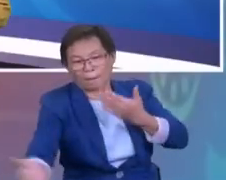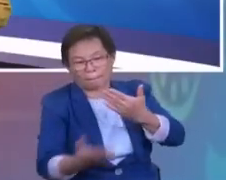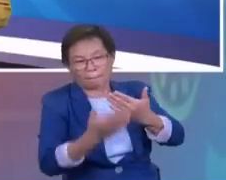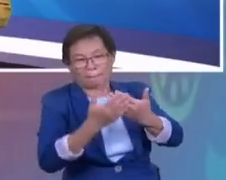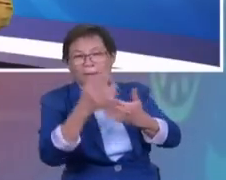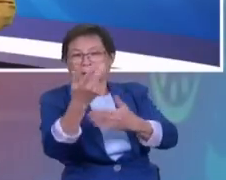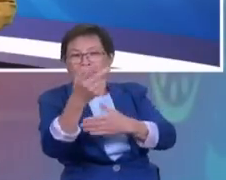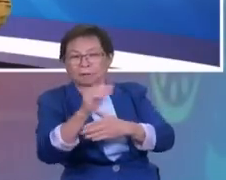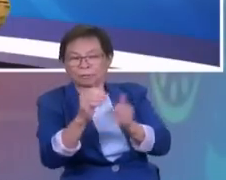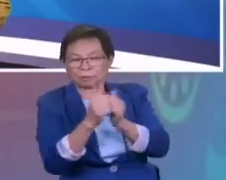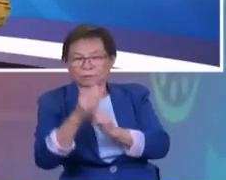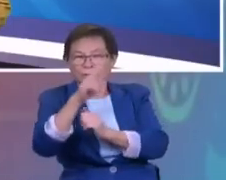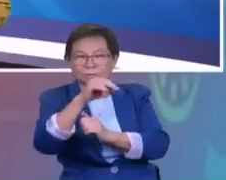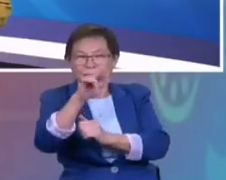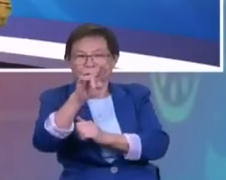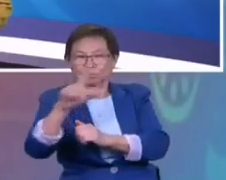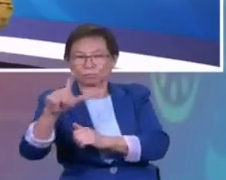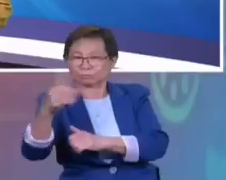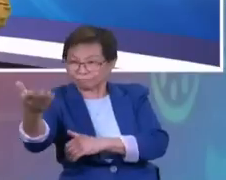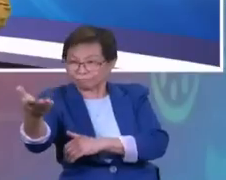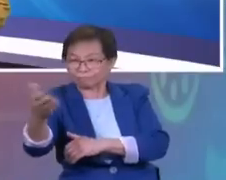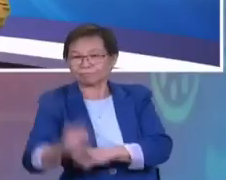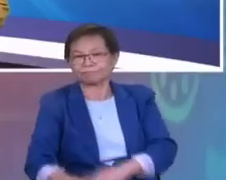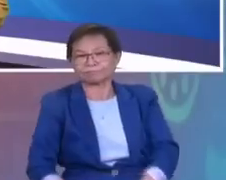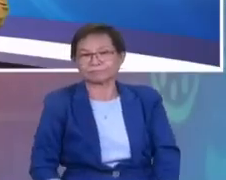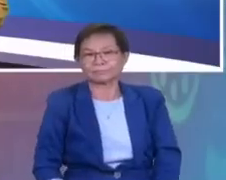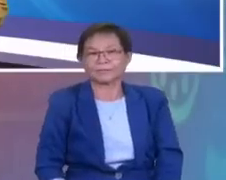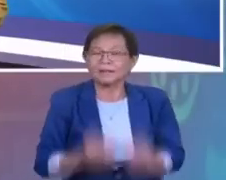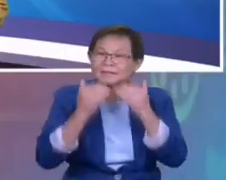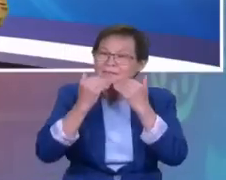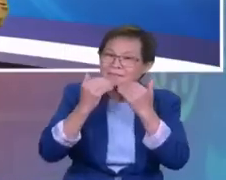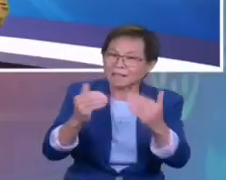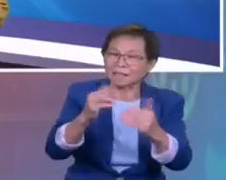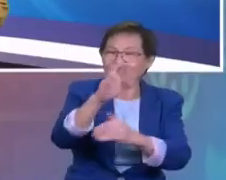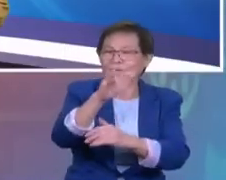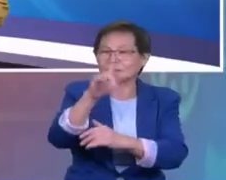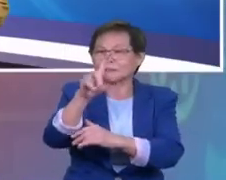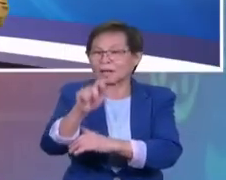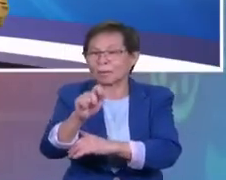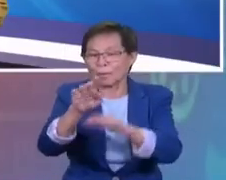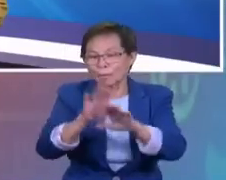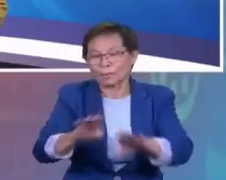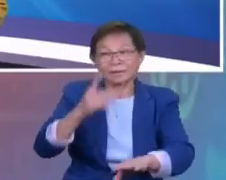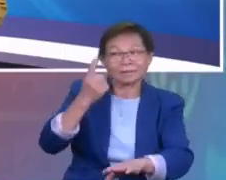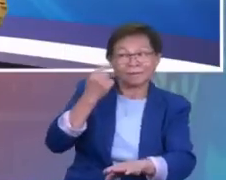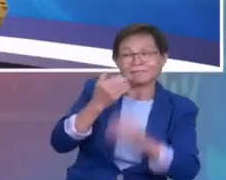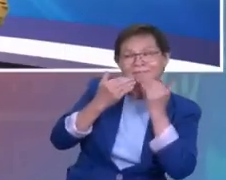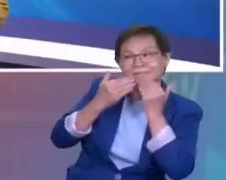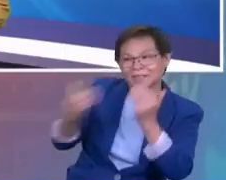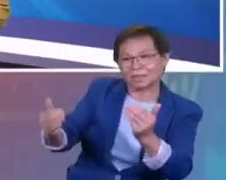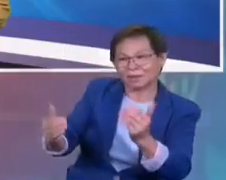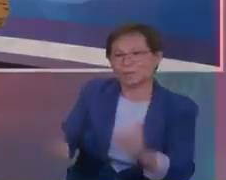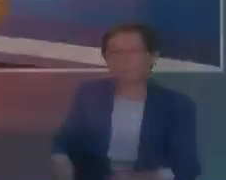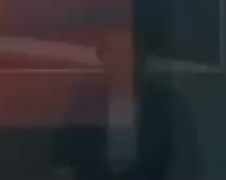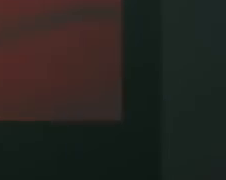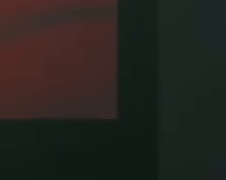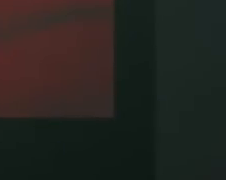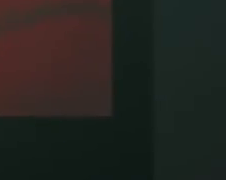angkasauri bersama Nurul zamri silakan Terima kasih Rita atas perkembangan itu